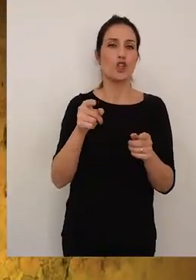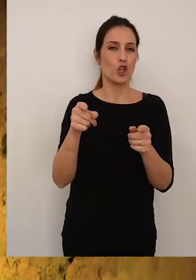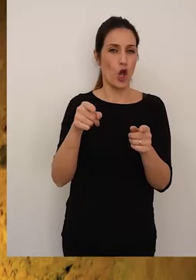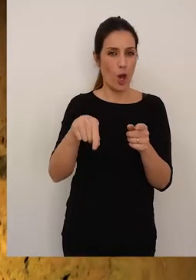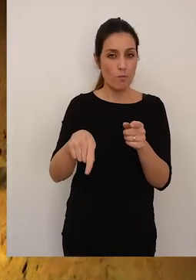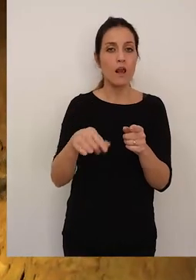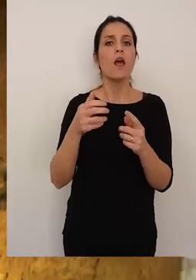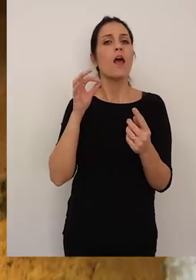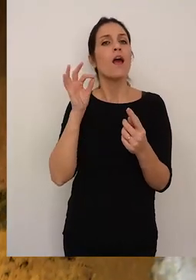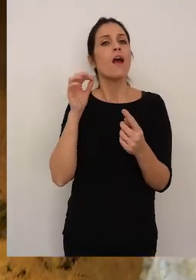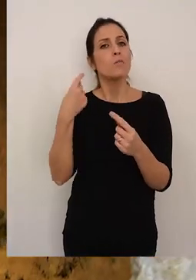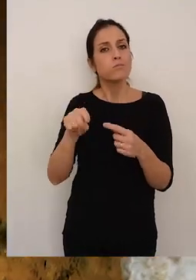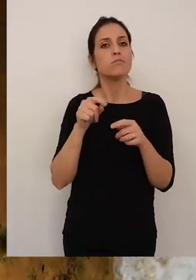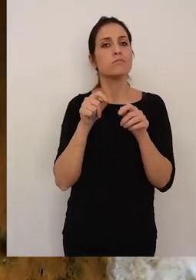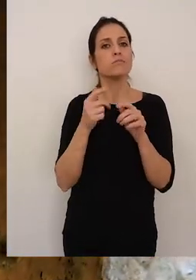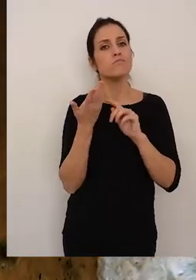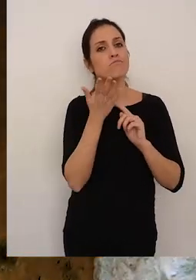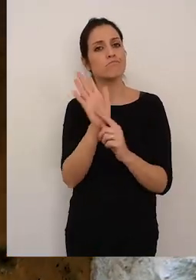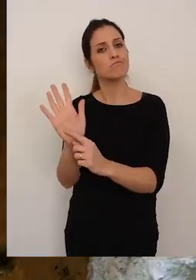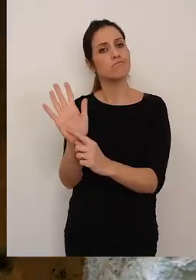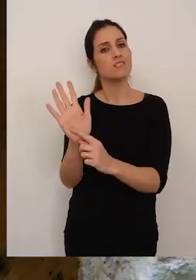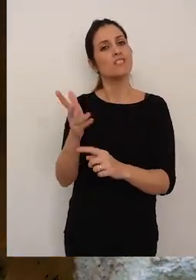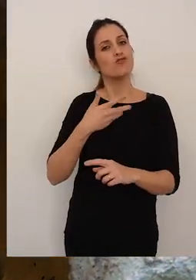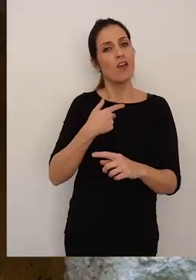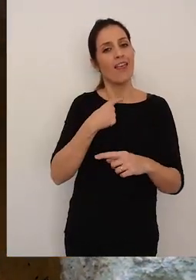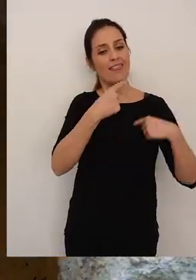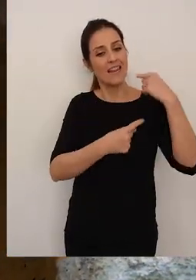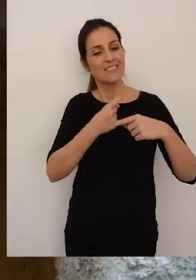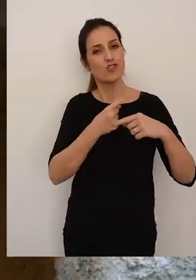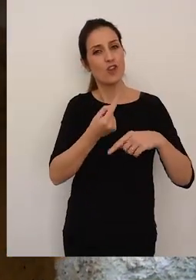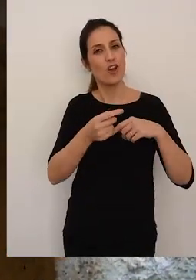e commerciale legata alla produzione olivicola.